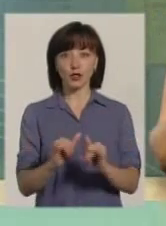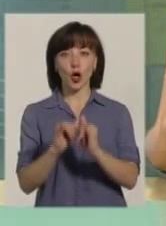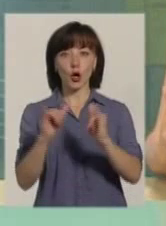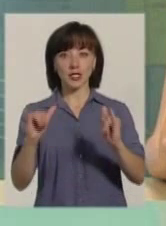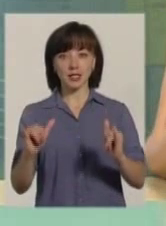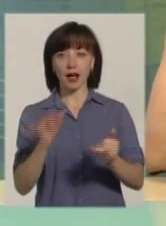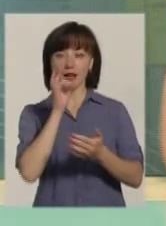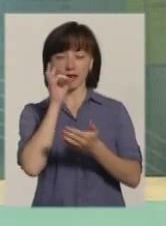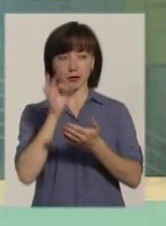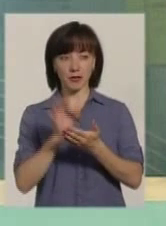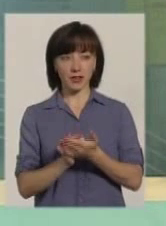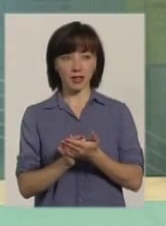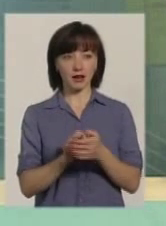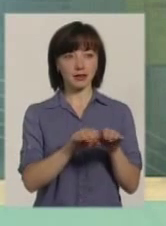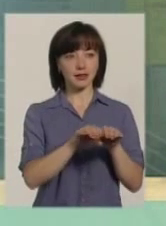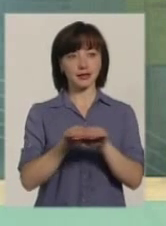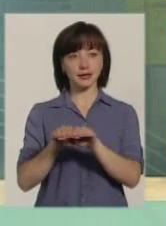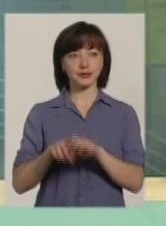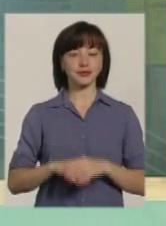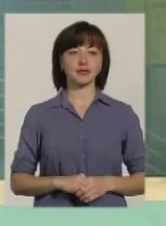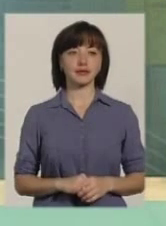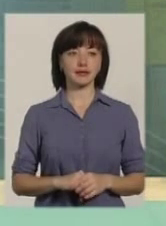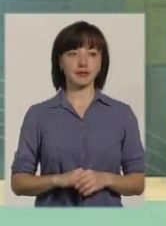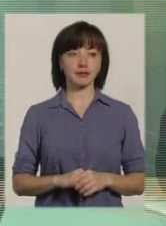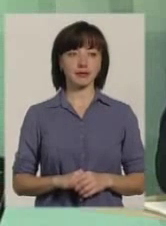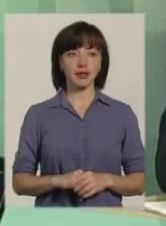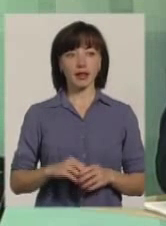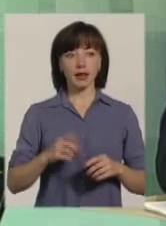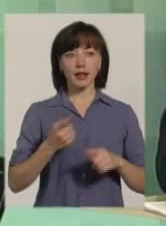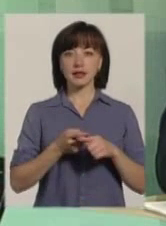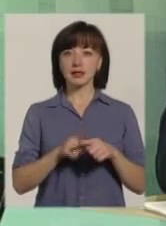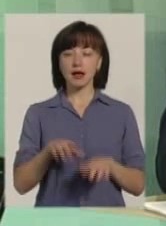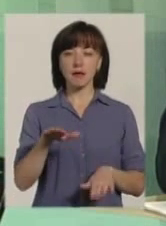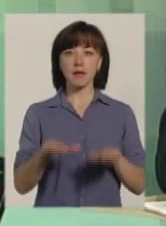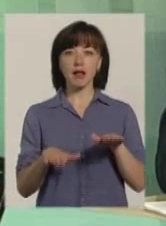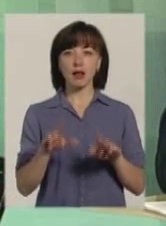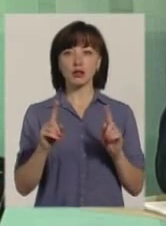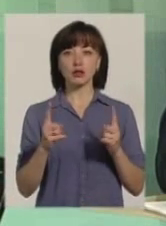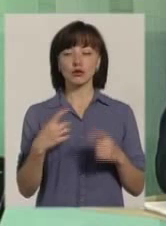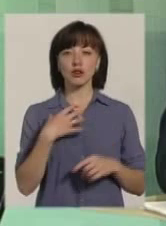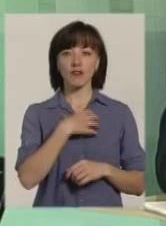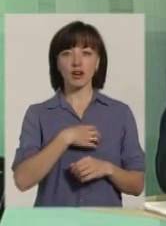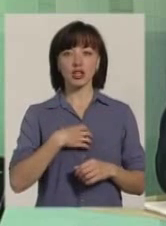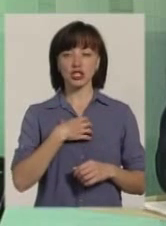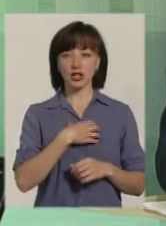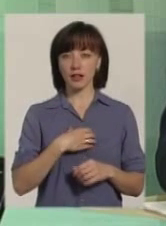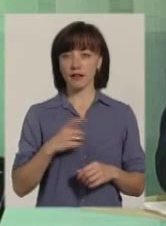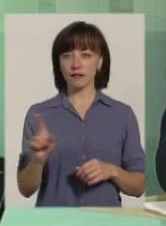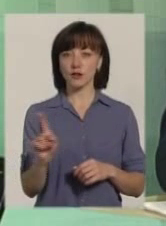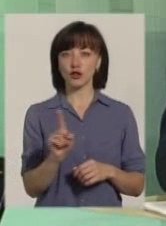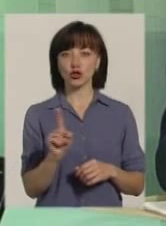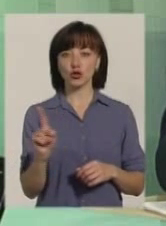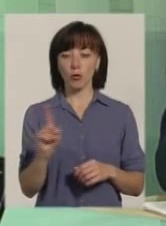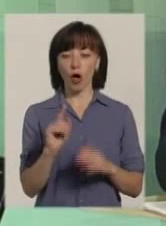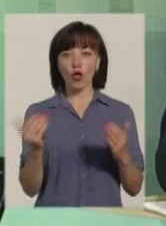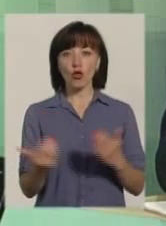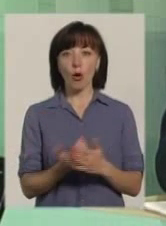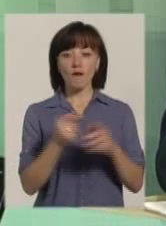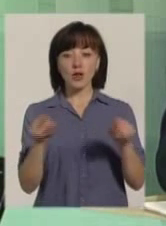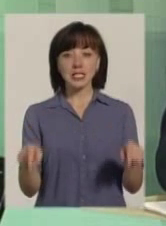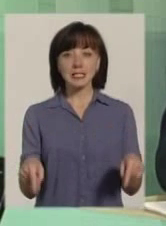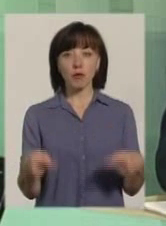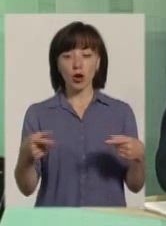і рівень відповідальності. І от цей баланс дуже важливий. Цей баланс дуже важливий, щоб новостворені